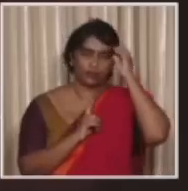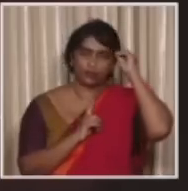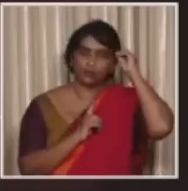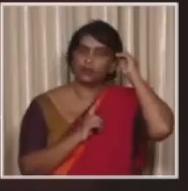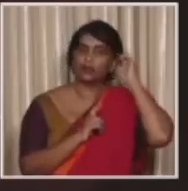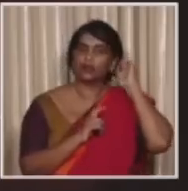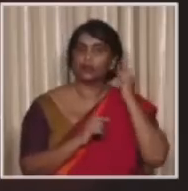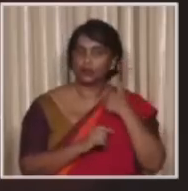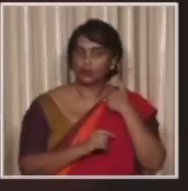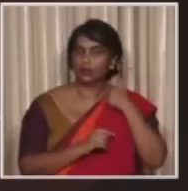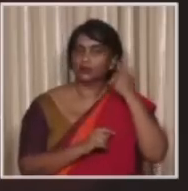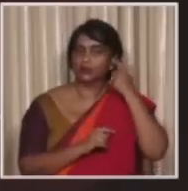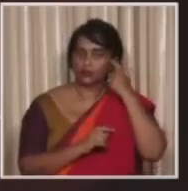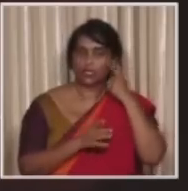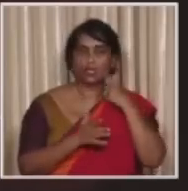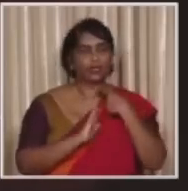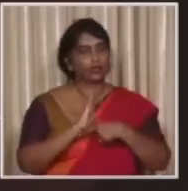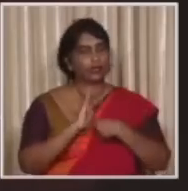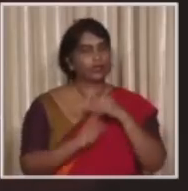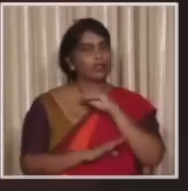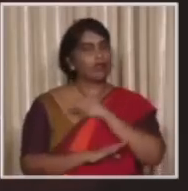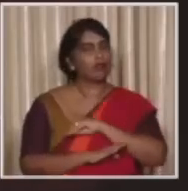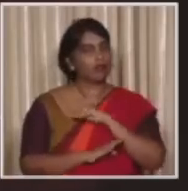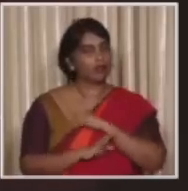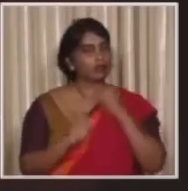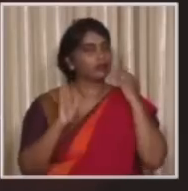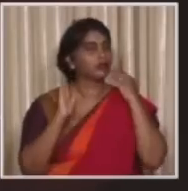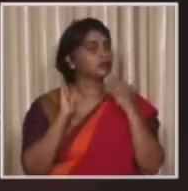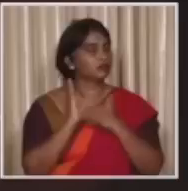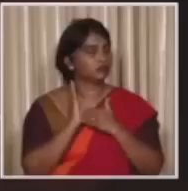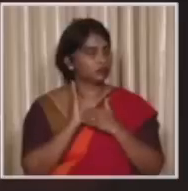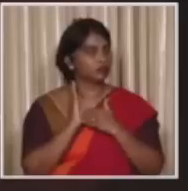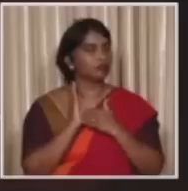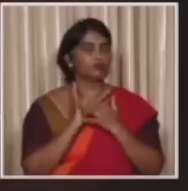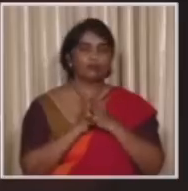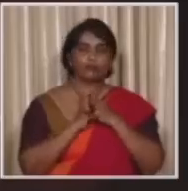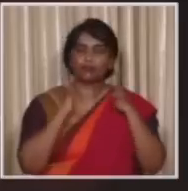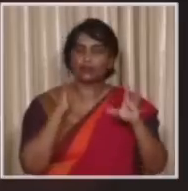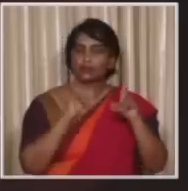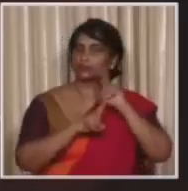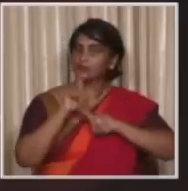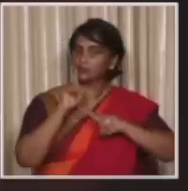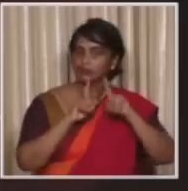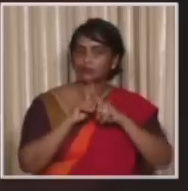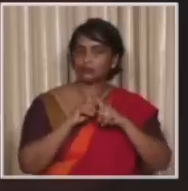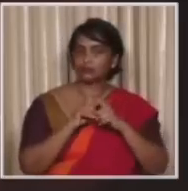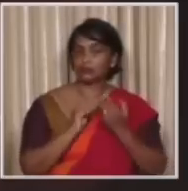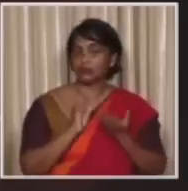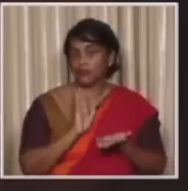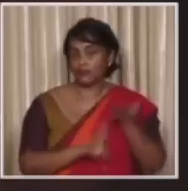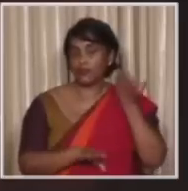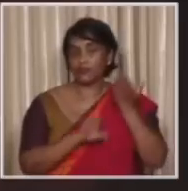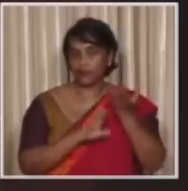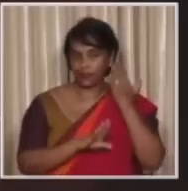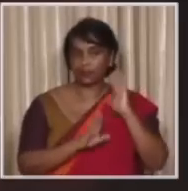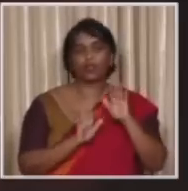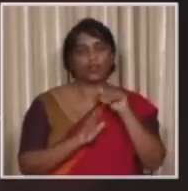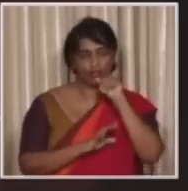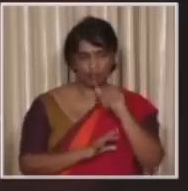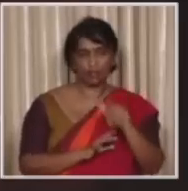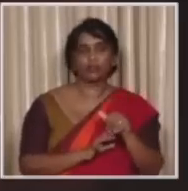mama hitanawa deshiya adayam gana bohoma kata karanawa ihala daaganna oni kiyana eka